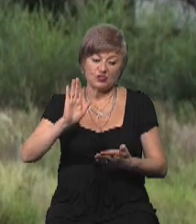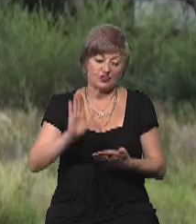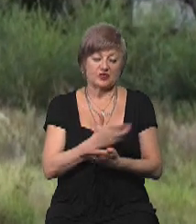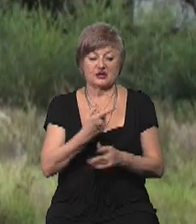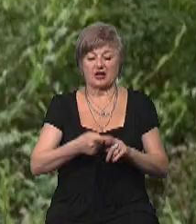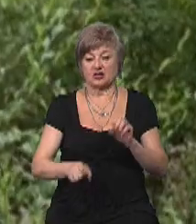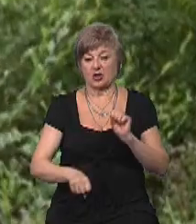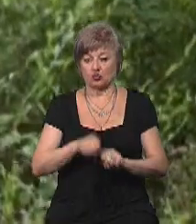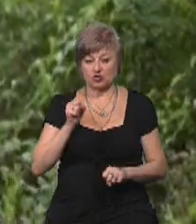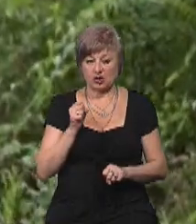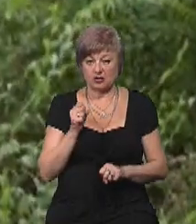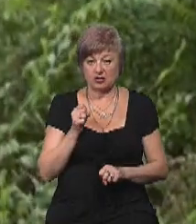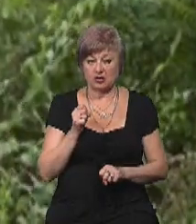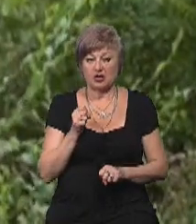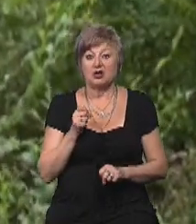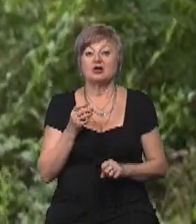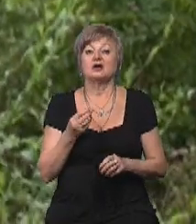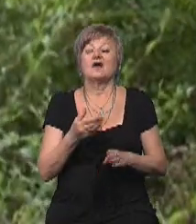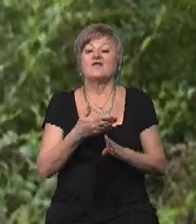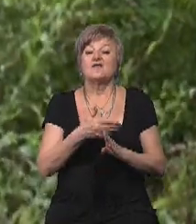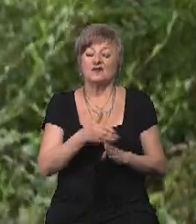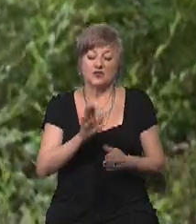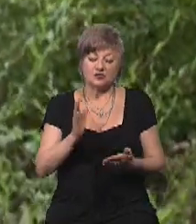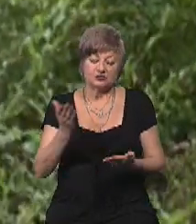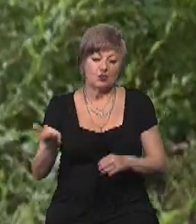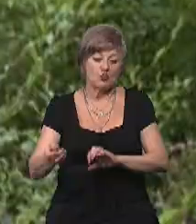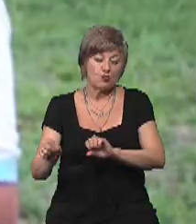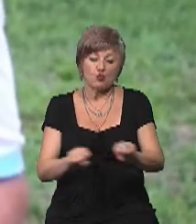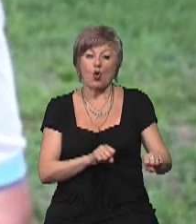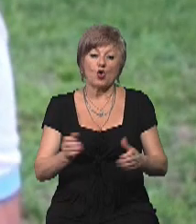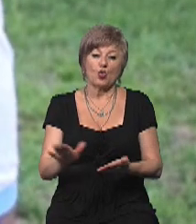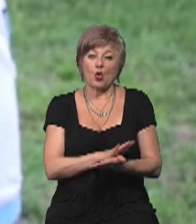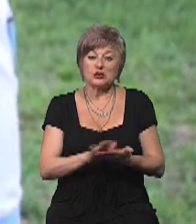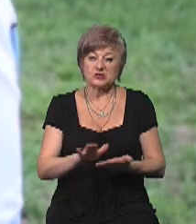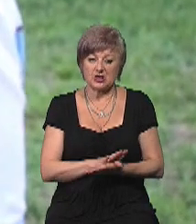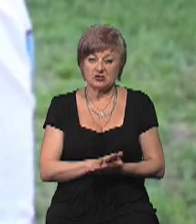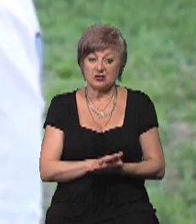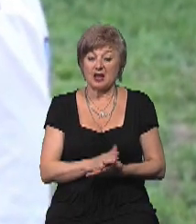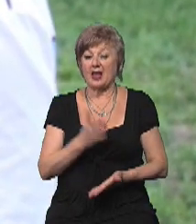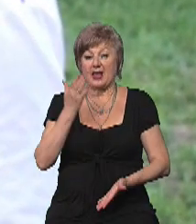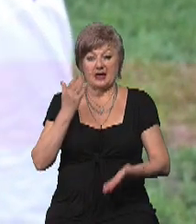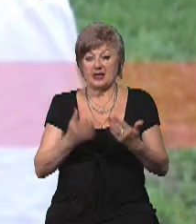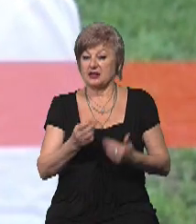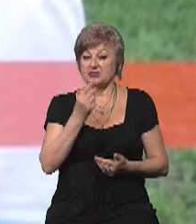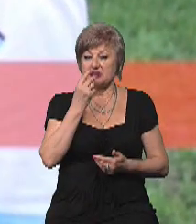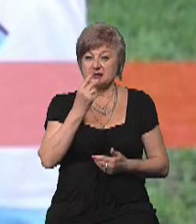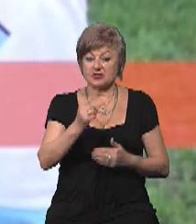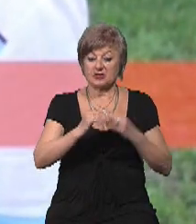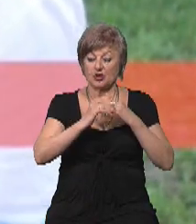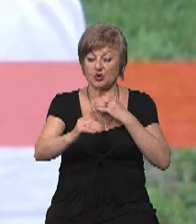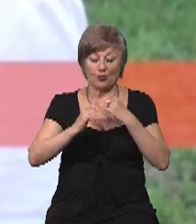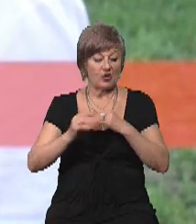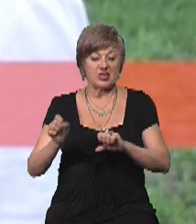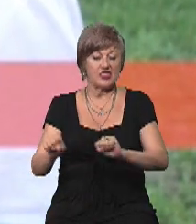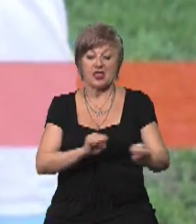порушень, а саме видалення карантинних рослин та бур'янів. Якщо над цим амброзієвим полем, якщо воно відросте, його не покосити,